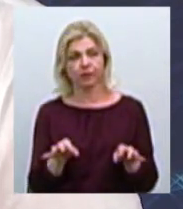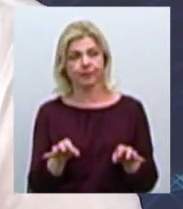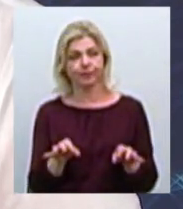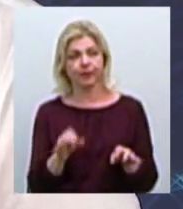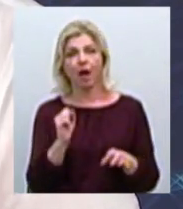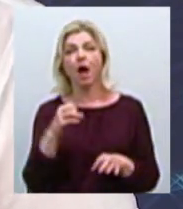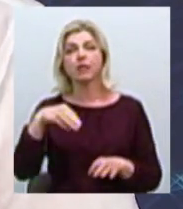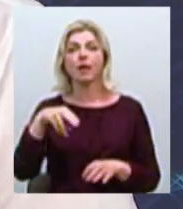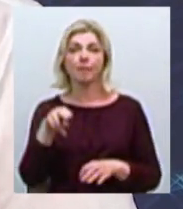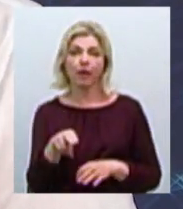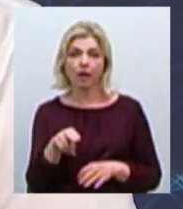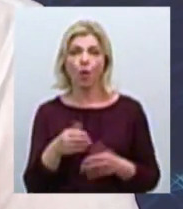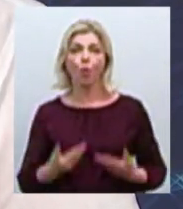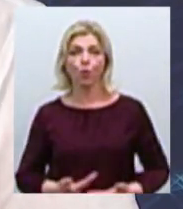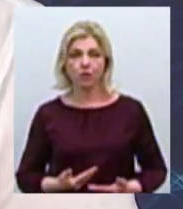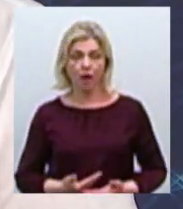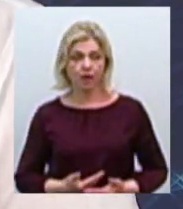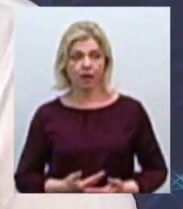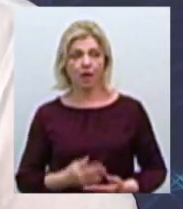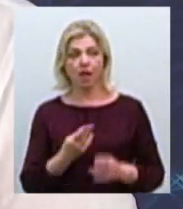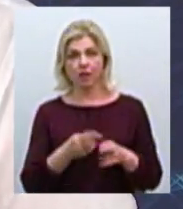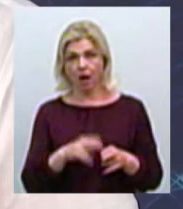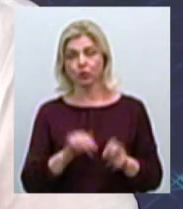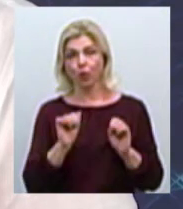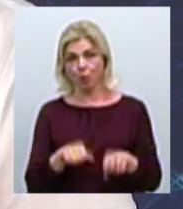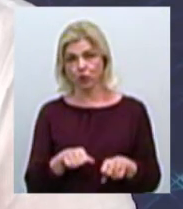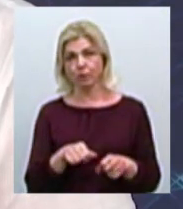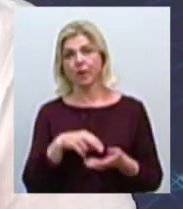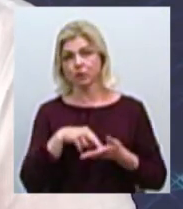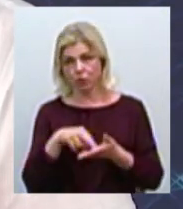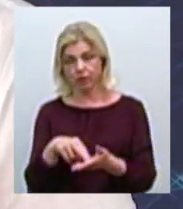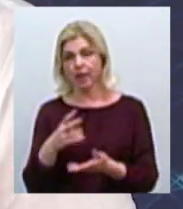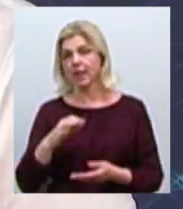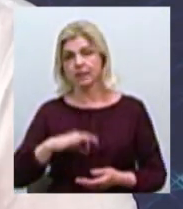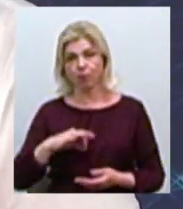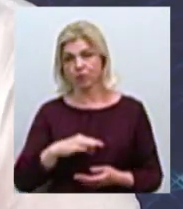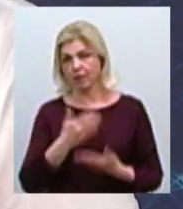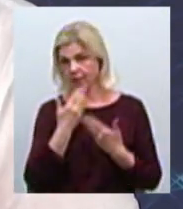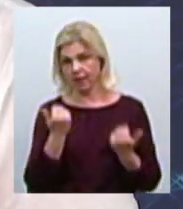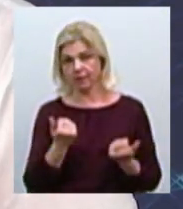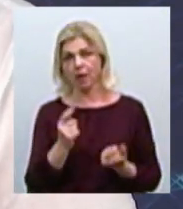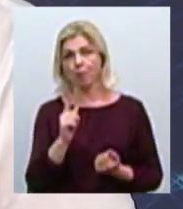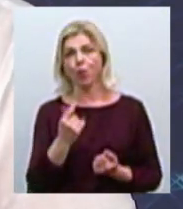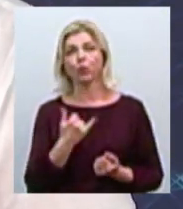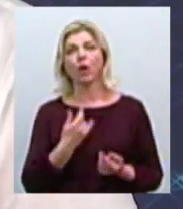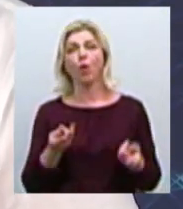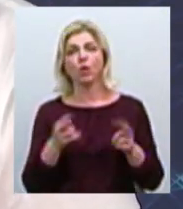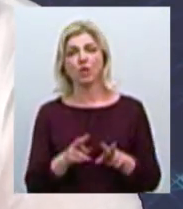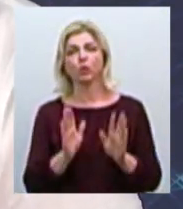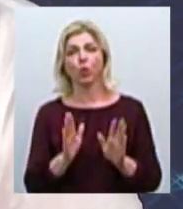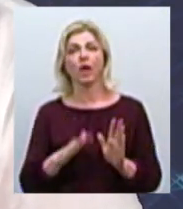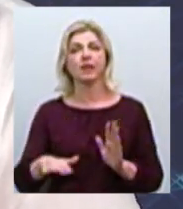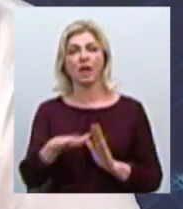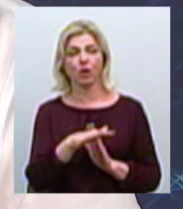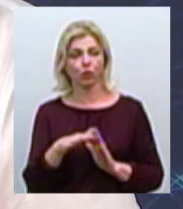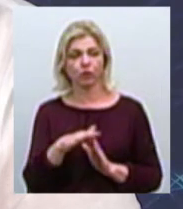АТП коммунальных, на которые мы можем зайти, которые не используются, нет. Потому что у нас остались только какие-то территории, опять